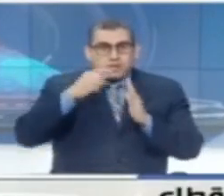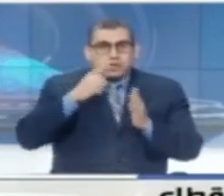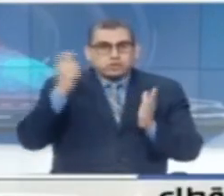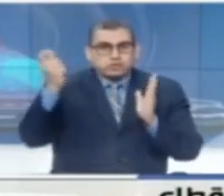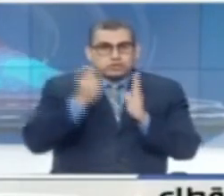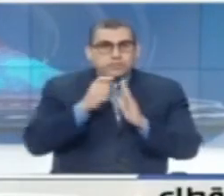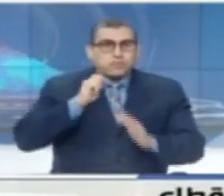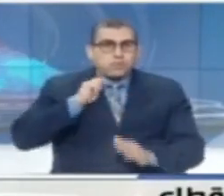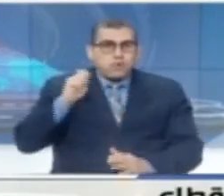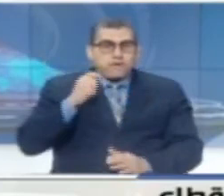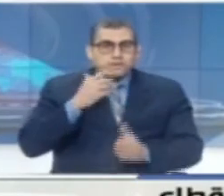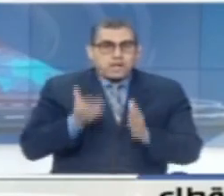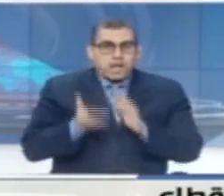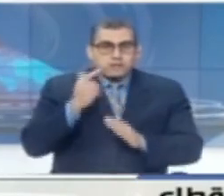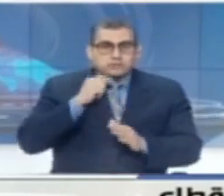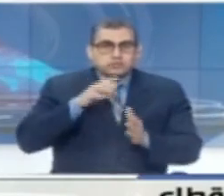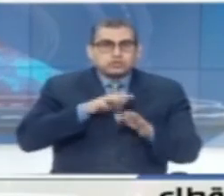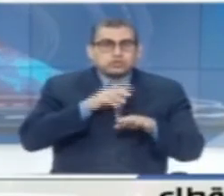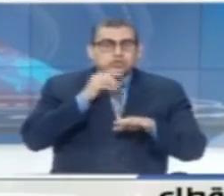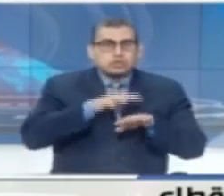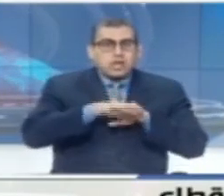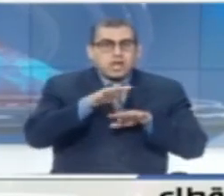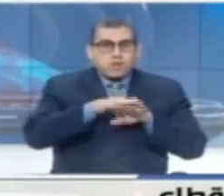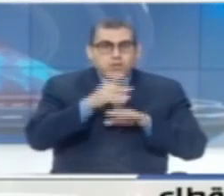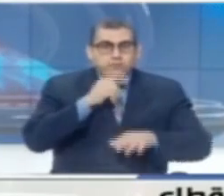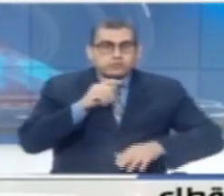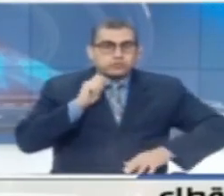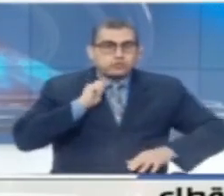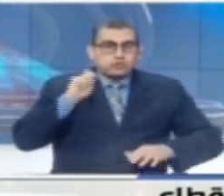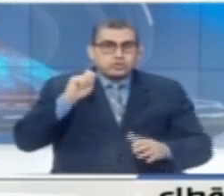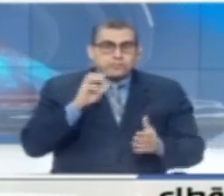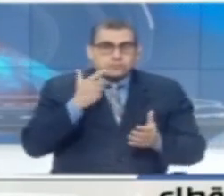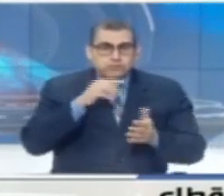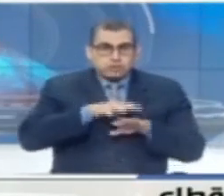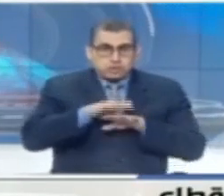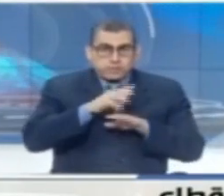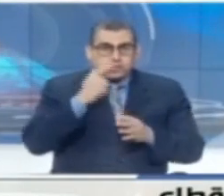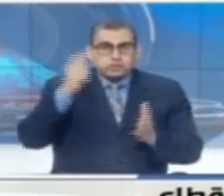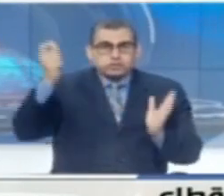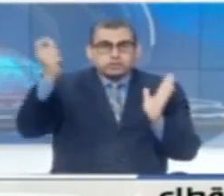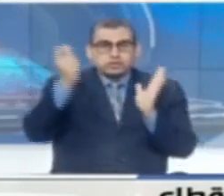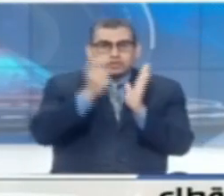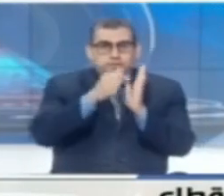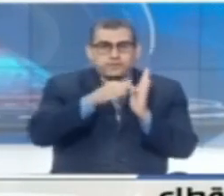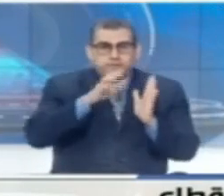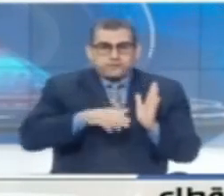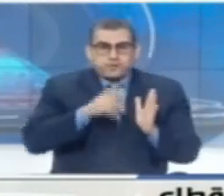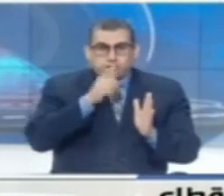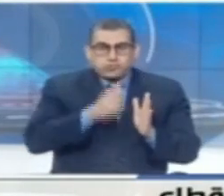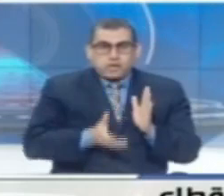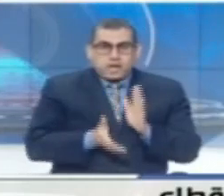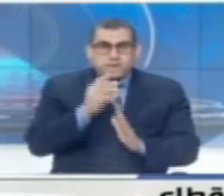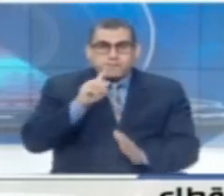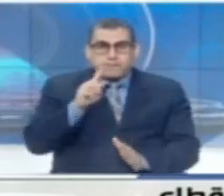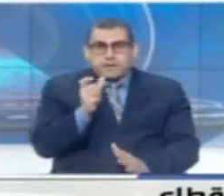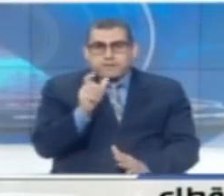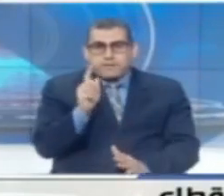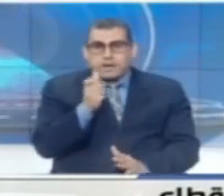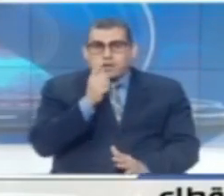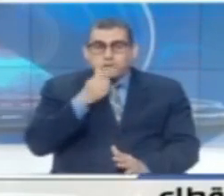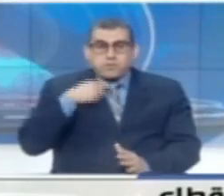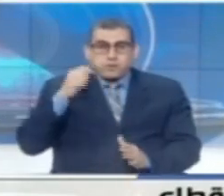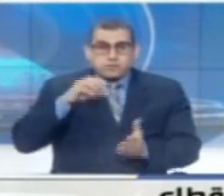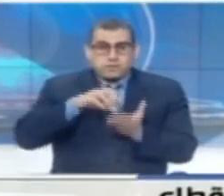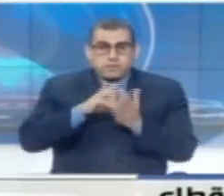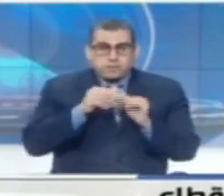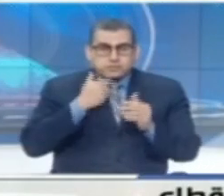صعيد مصر، أبرزها محطة بمبان للطاقة الشمسية في أسوان. وشدد الرئيس السيسي على أن الدولة اعتبرت